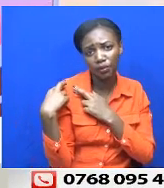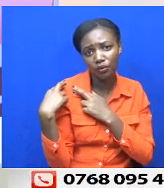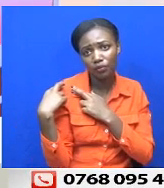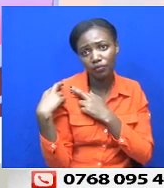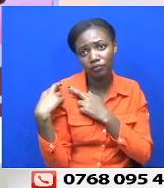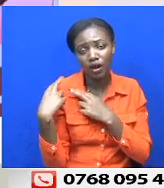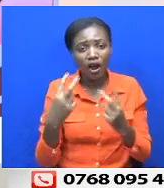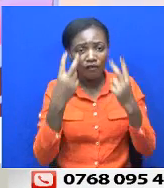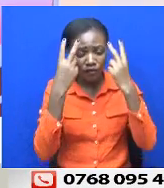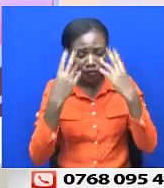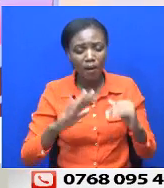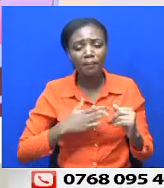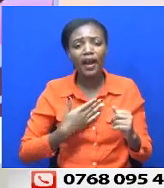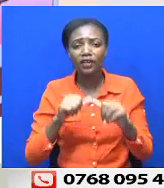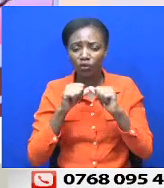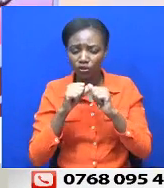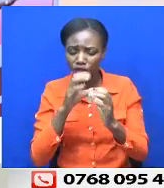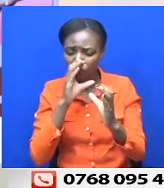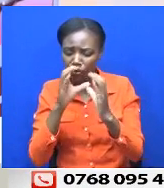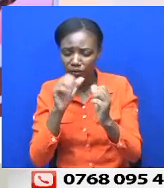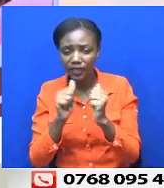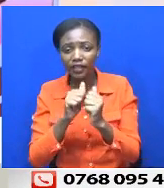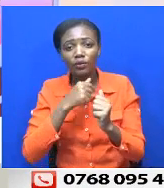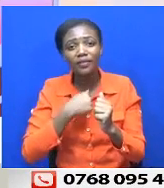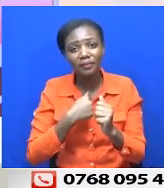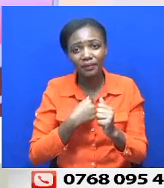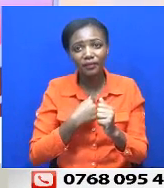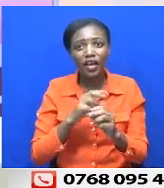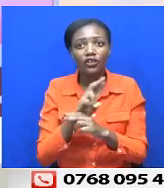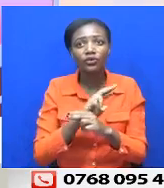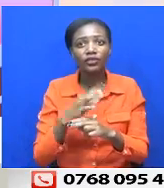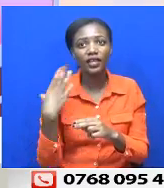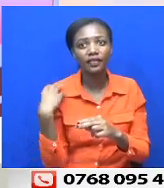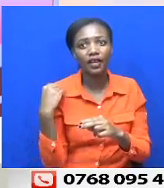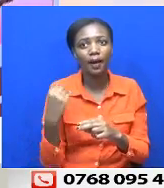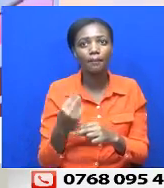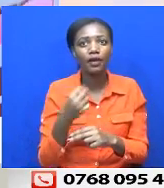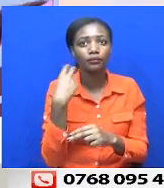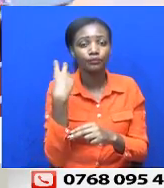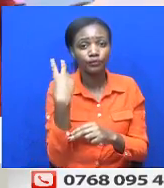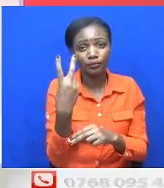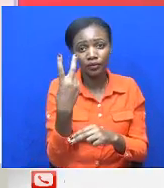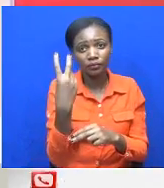Mtazamaji, endelea kuwasiliana nami moja kwa moja ukitumia nambari ya SMS